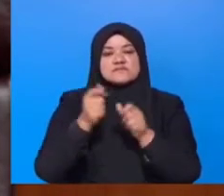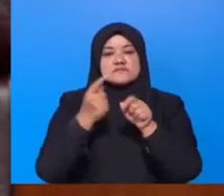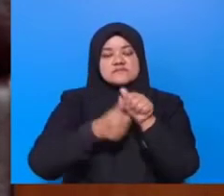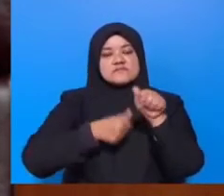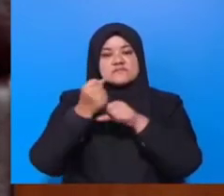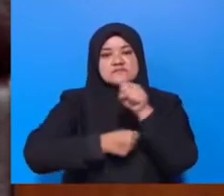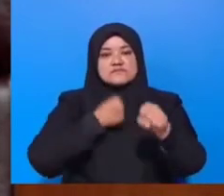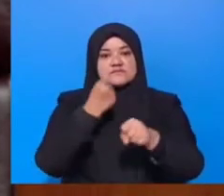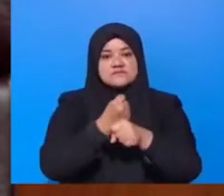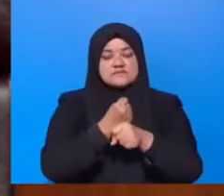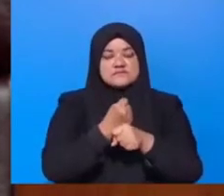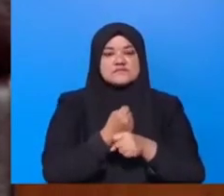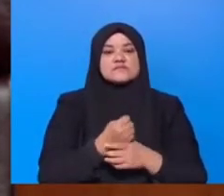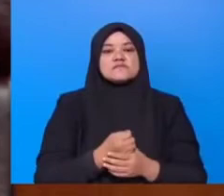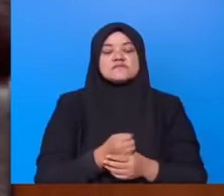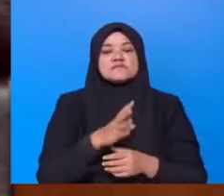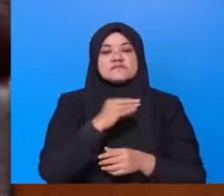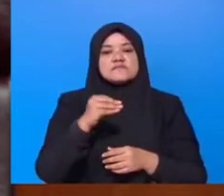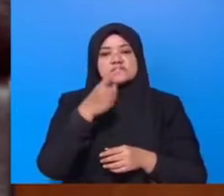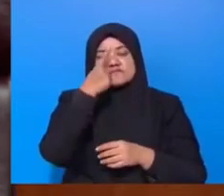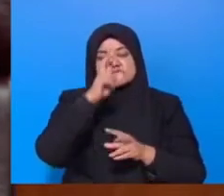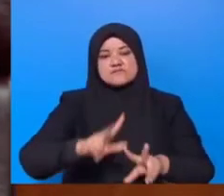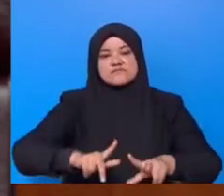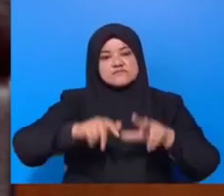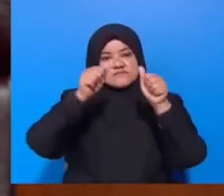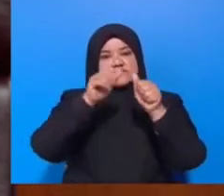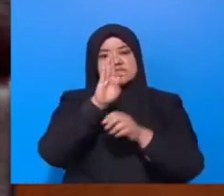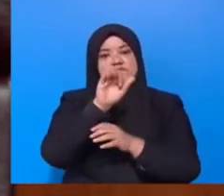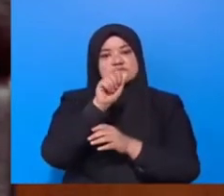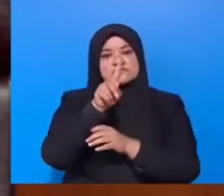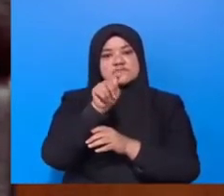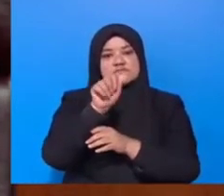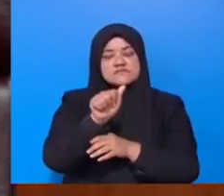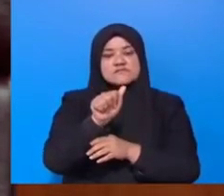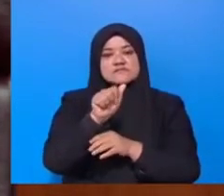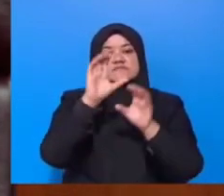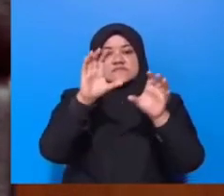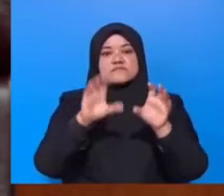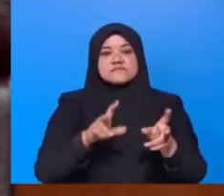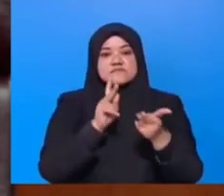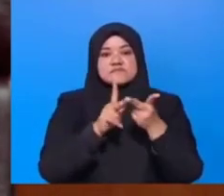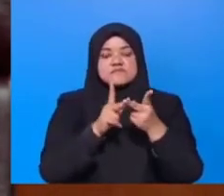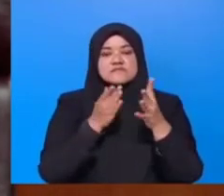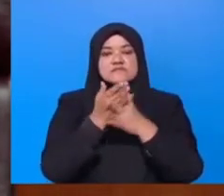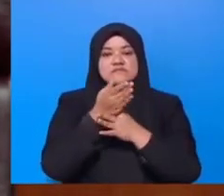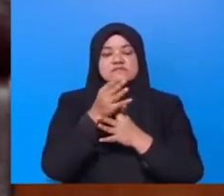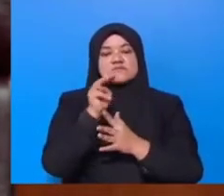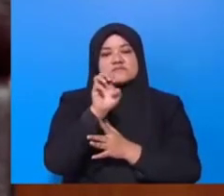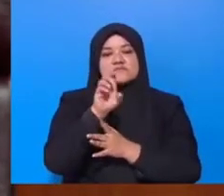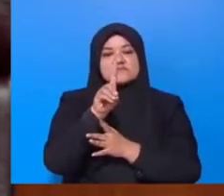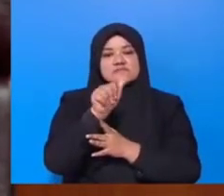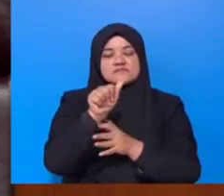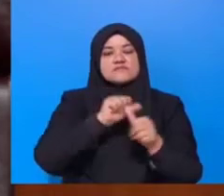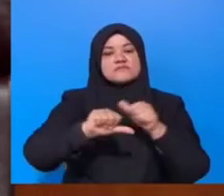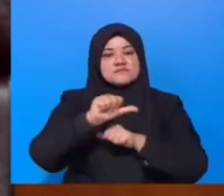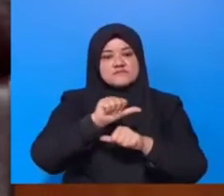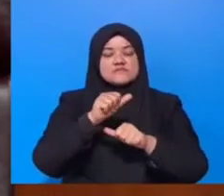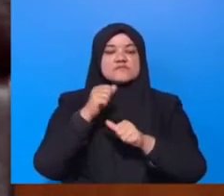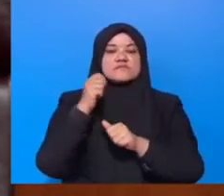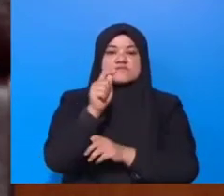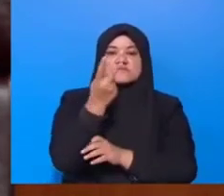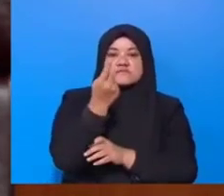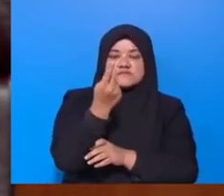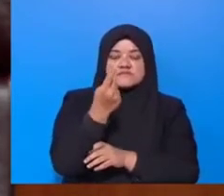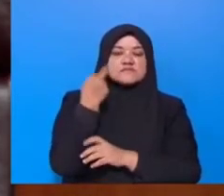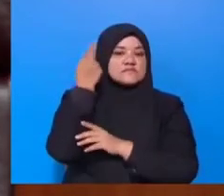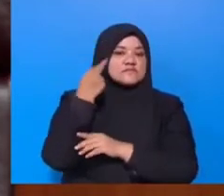fakta-fakta bagaikan vaksin imunisasi secara insentif lebih media sosial siaran TV Radio